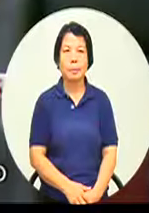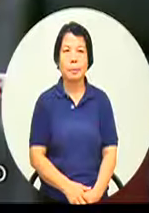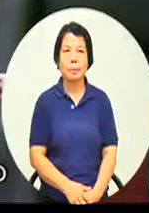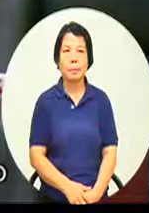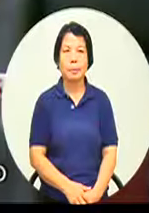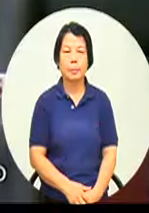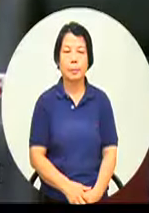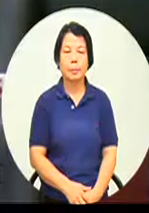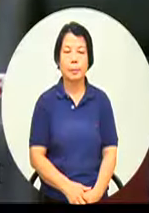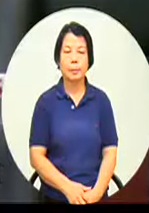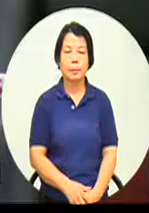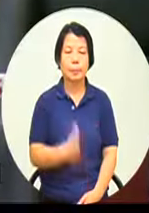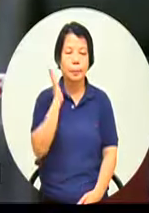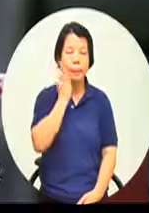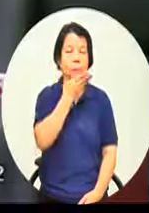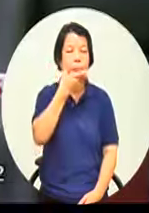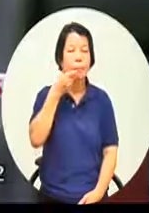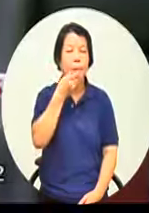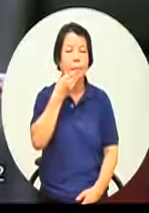哦，我们水利团队哈，